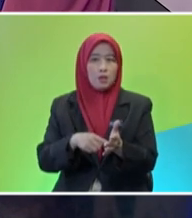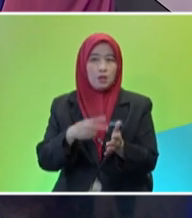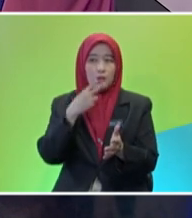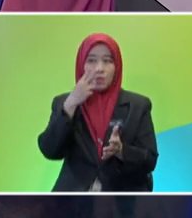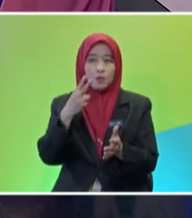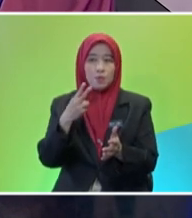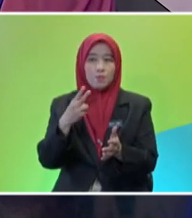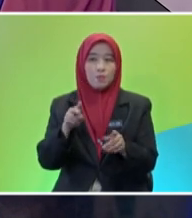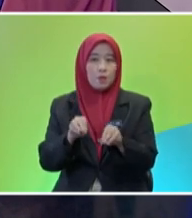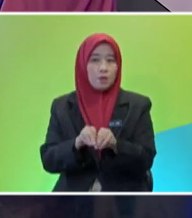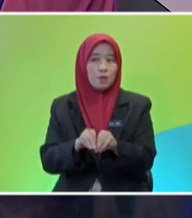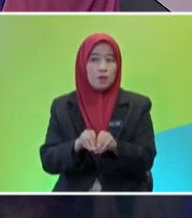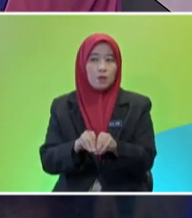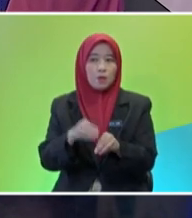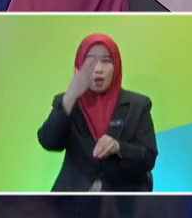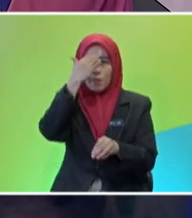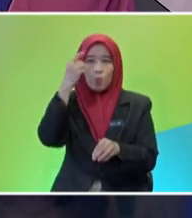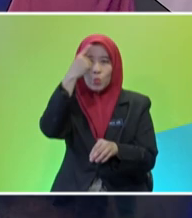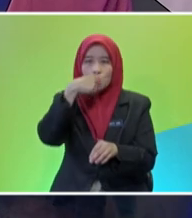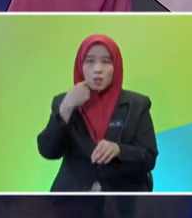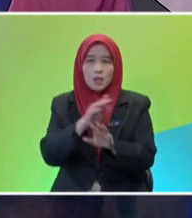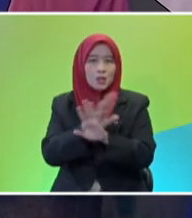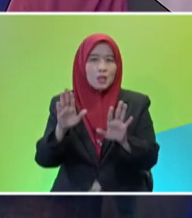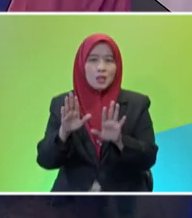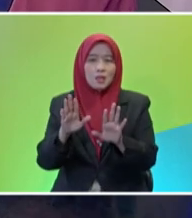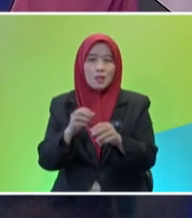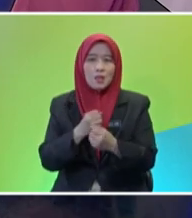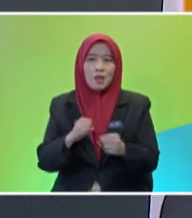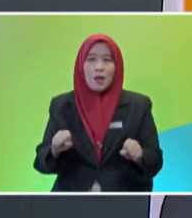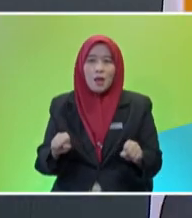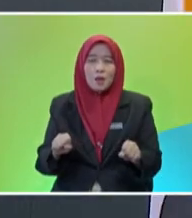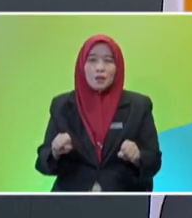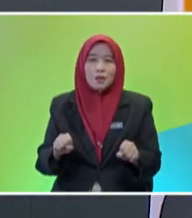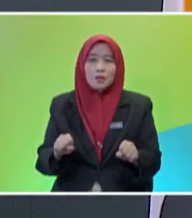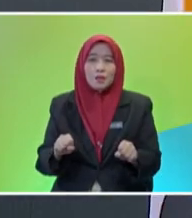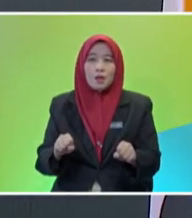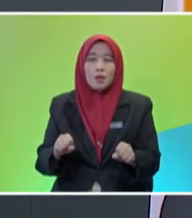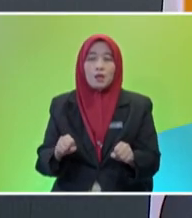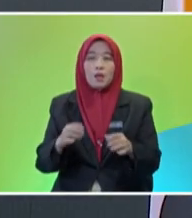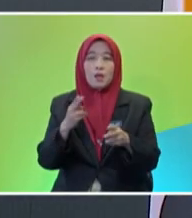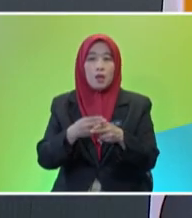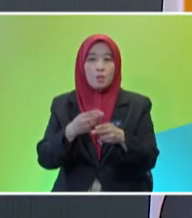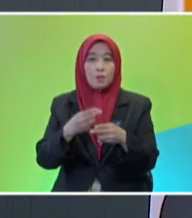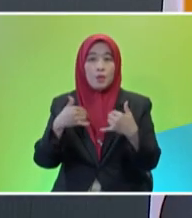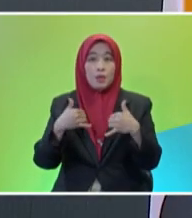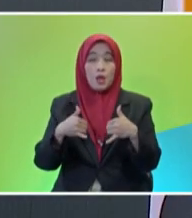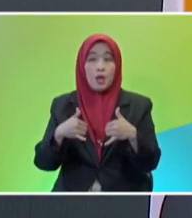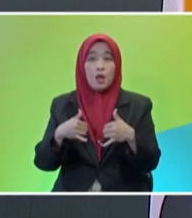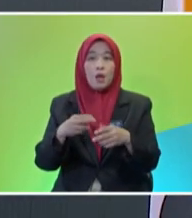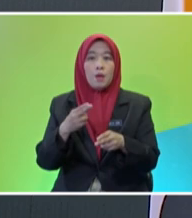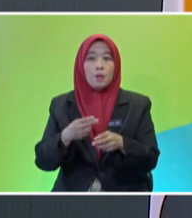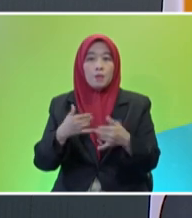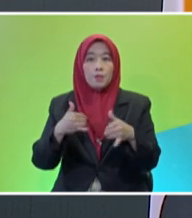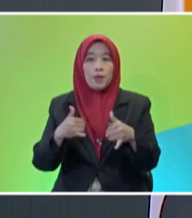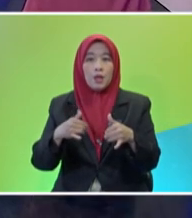Kenapa macam muka dia tak siap ni, Cikgu? Muka dia tak siap. Itulah kita nak main hari ini. Okey. Nama permainan ini ialah permainan puzzle